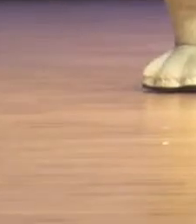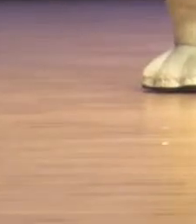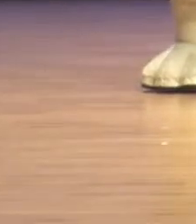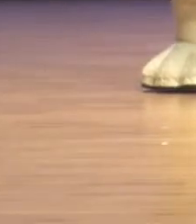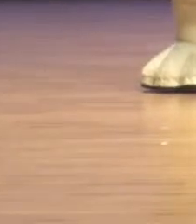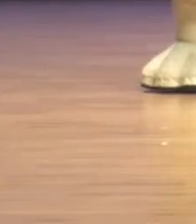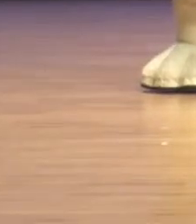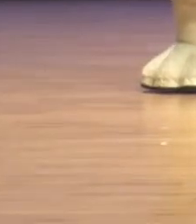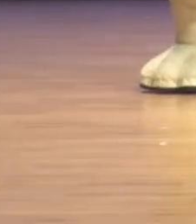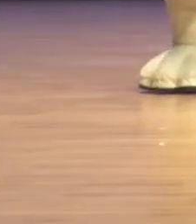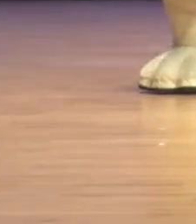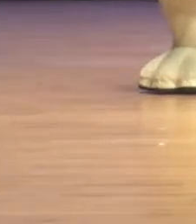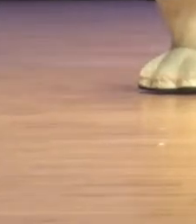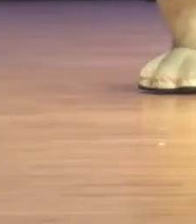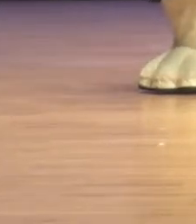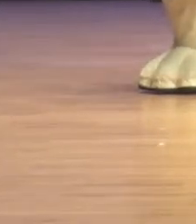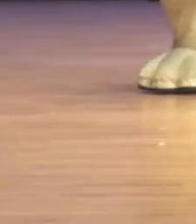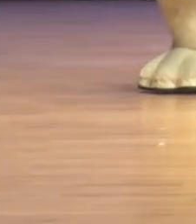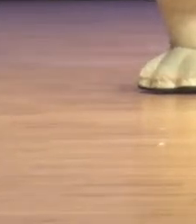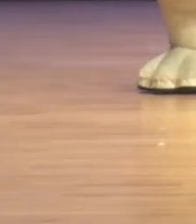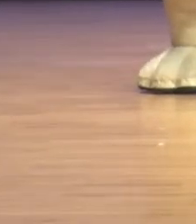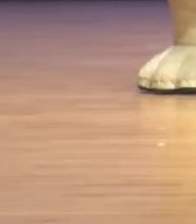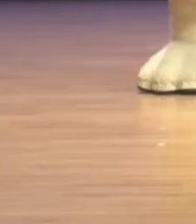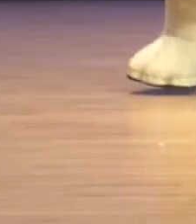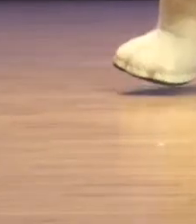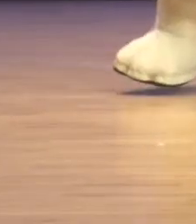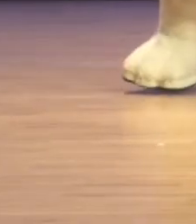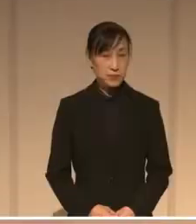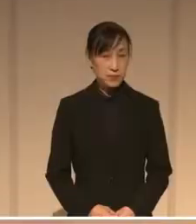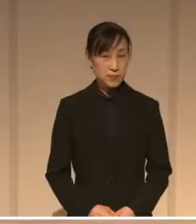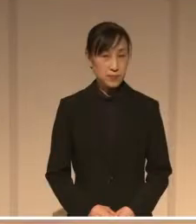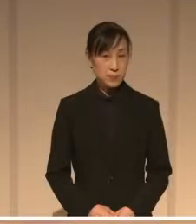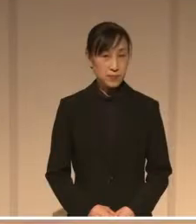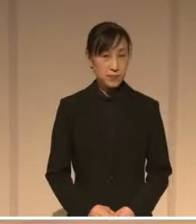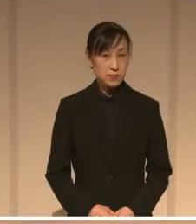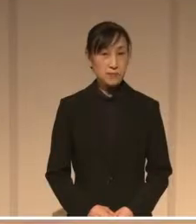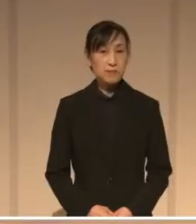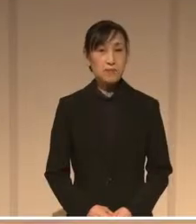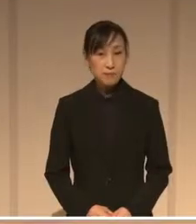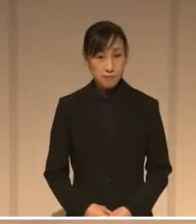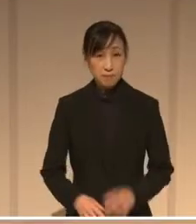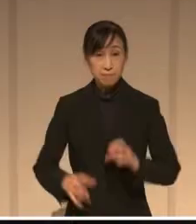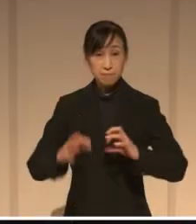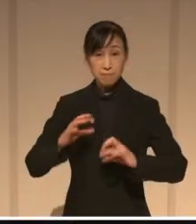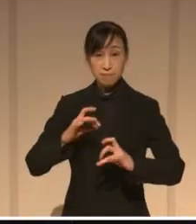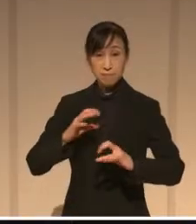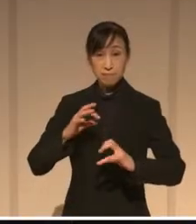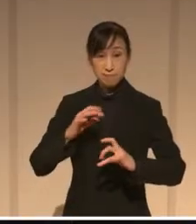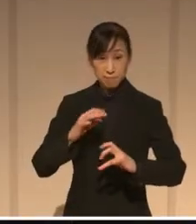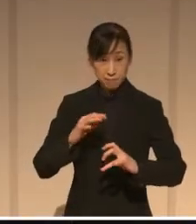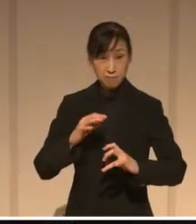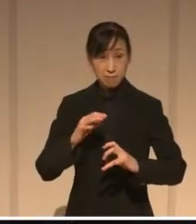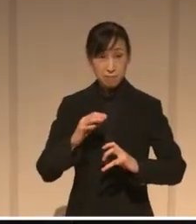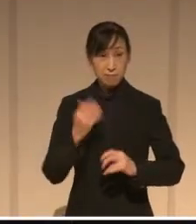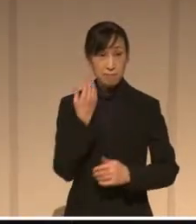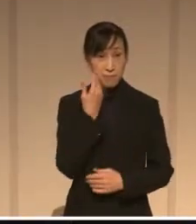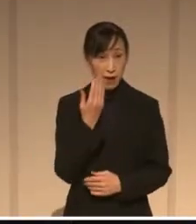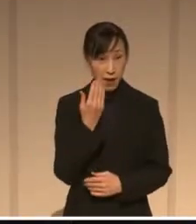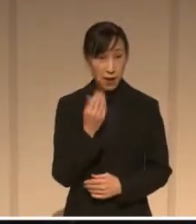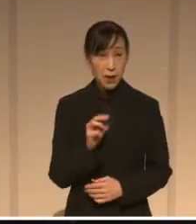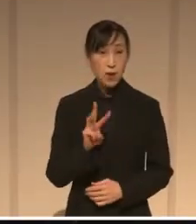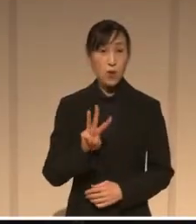ございましたユーフォニアムを演奏していただいたのはは語を言いさんでし